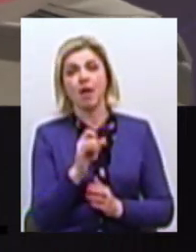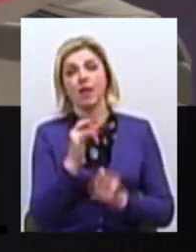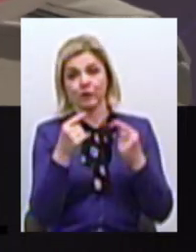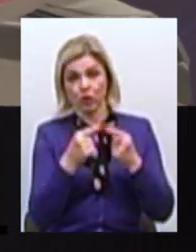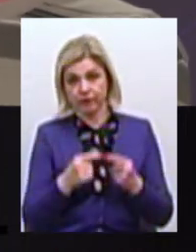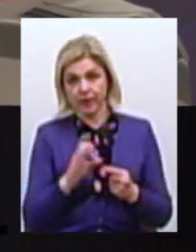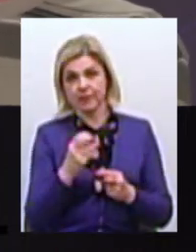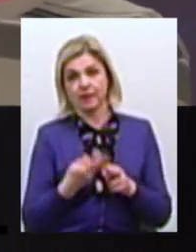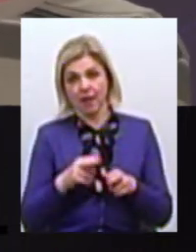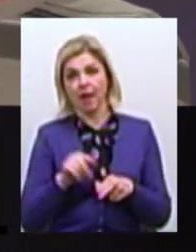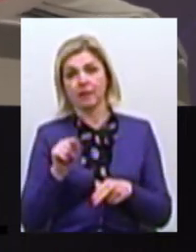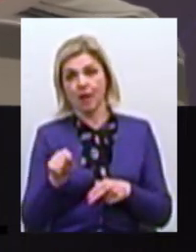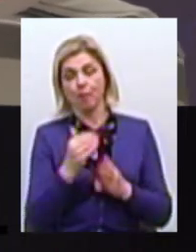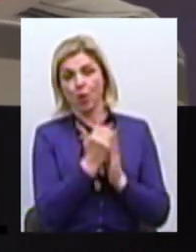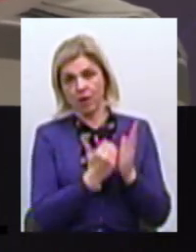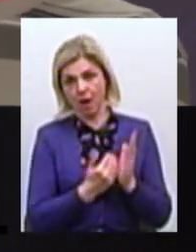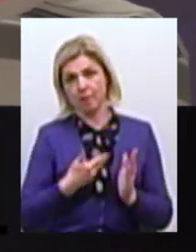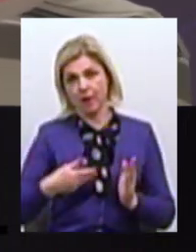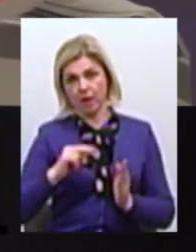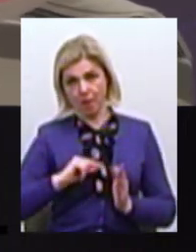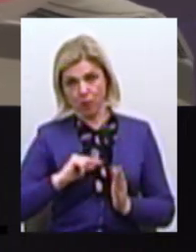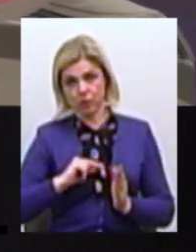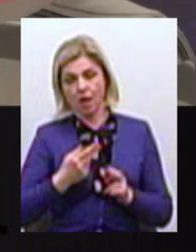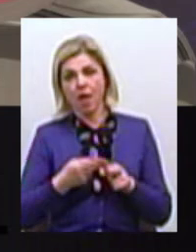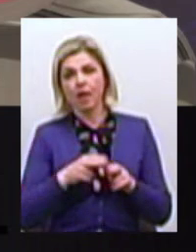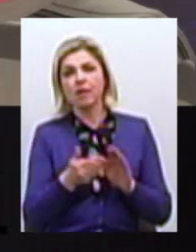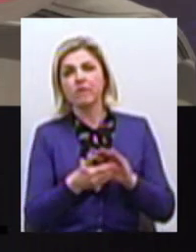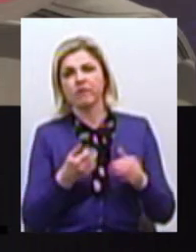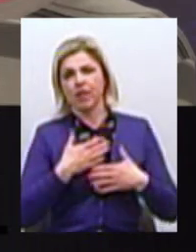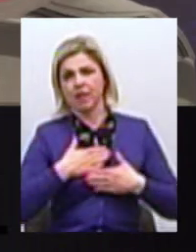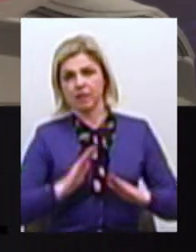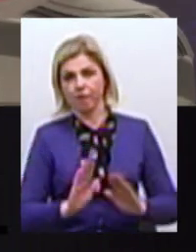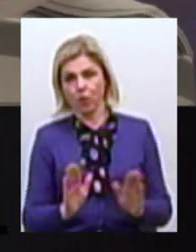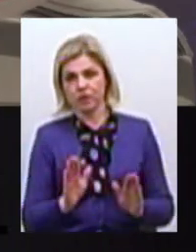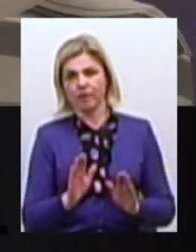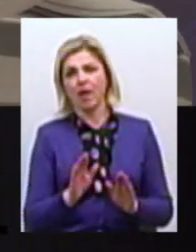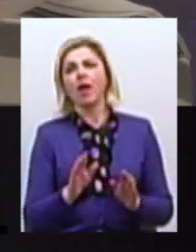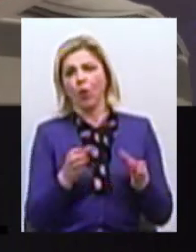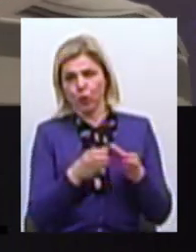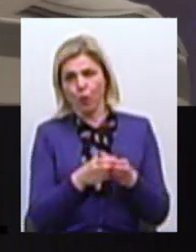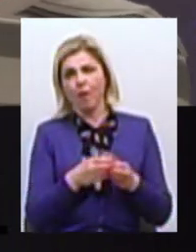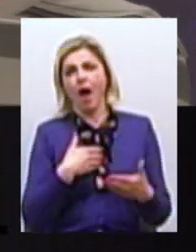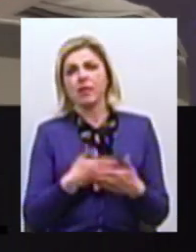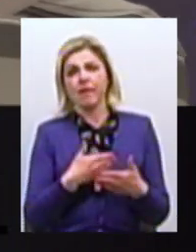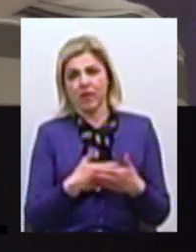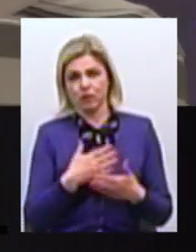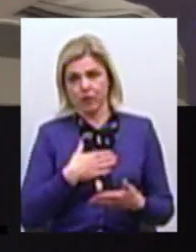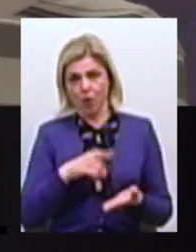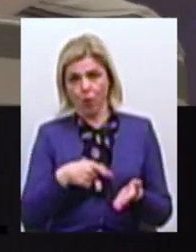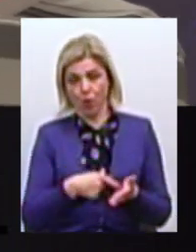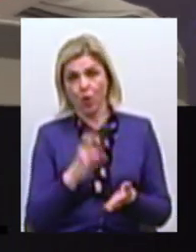вызывает недовольство некоторых групп активистов в нашем городе, но,